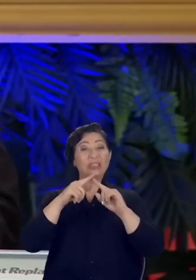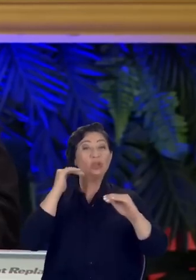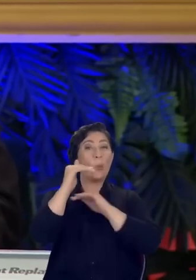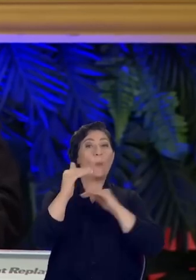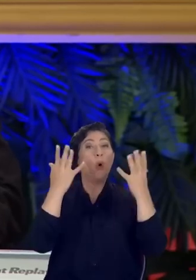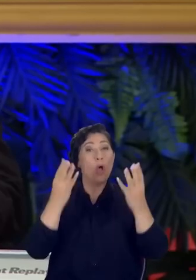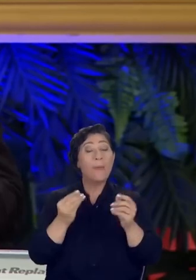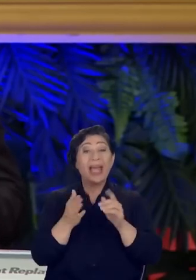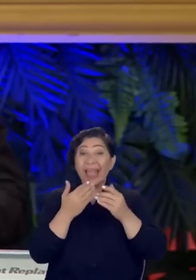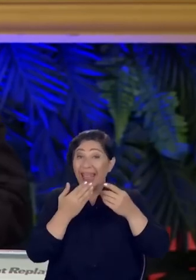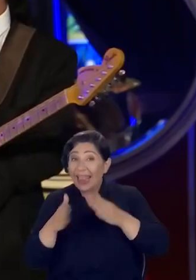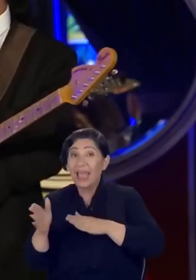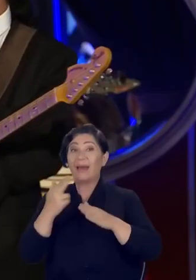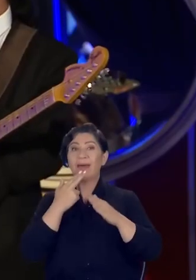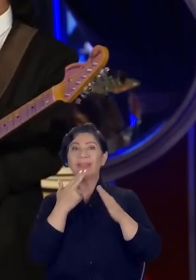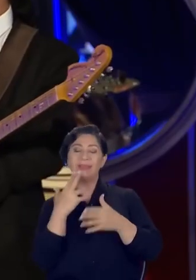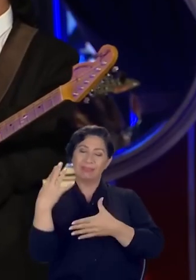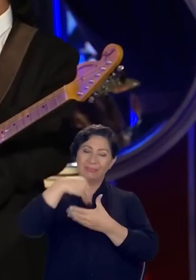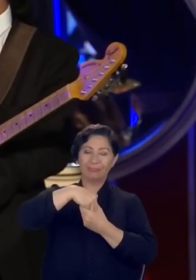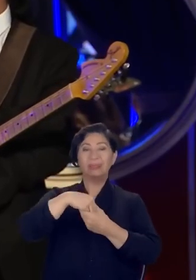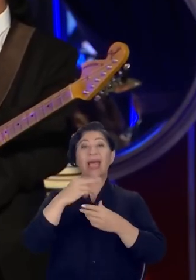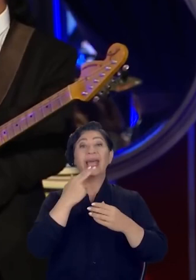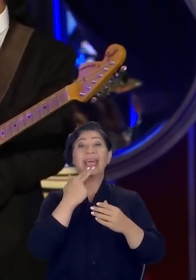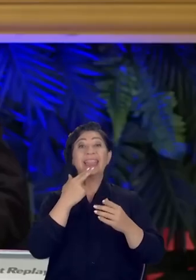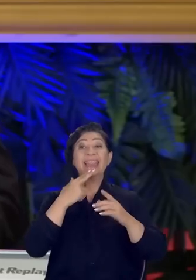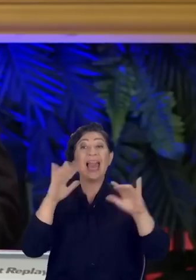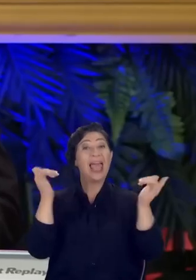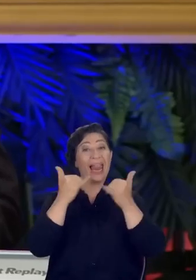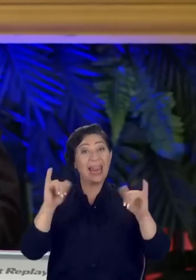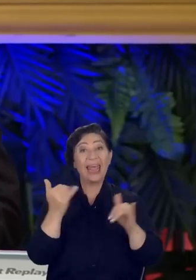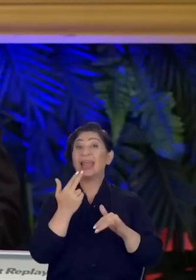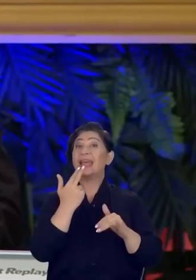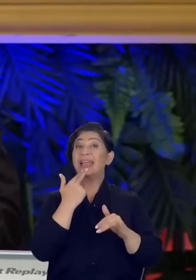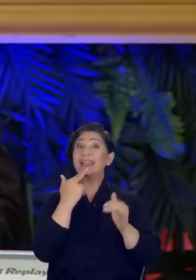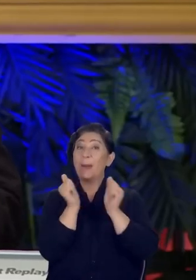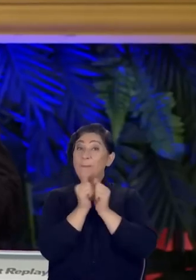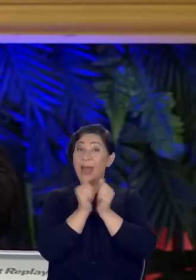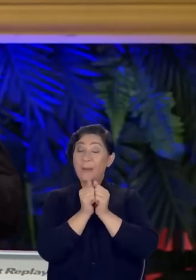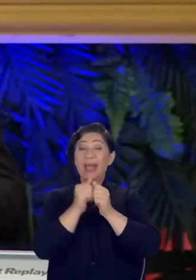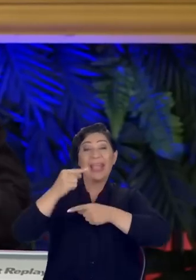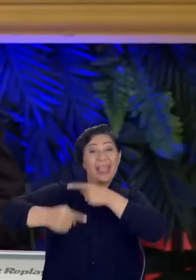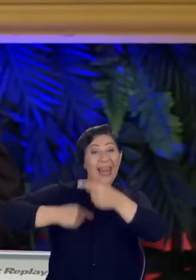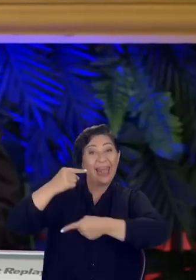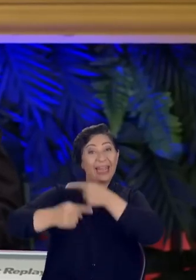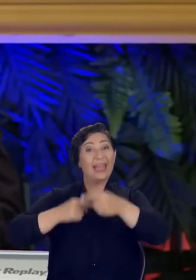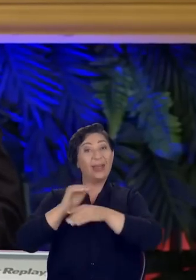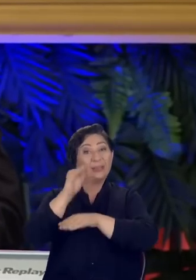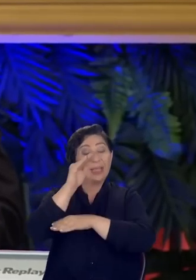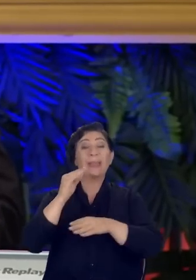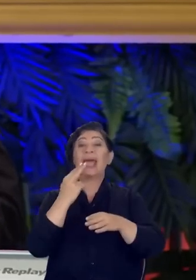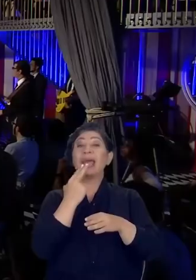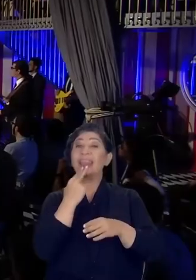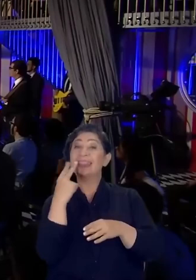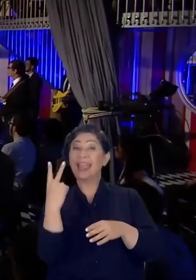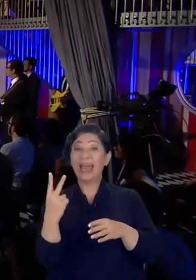olmak yerine kadınlı toplum. Yani kadınlarla eğlenen, kadınlarla birlikte gelenekleri yaşatan ve